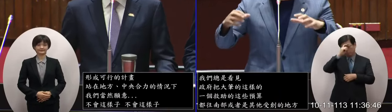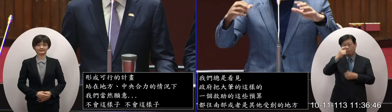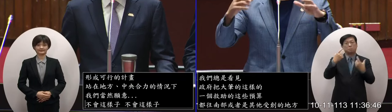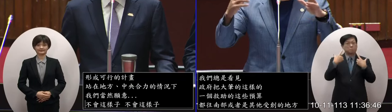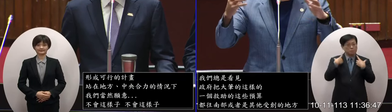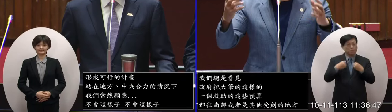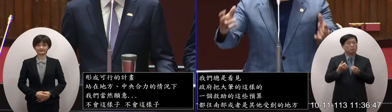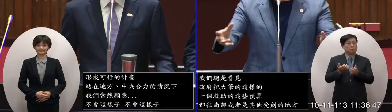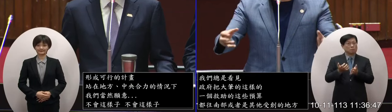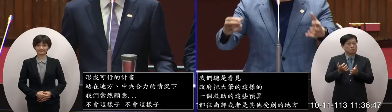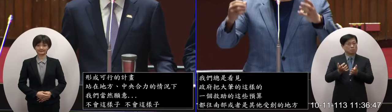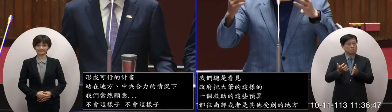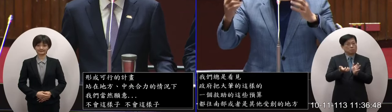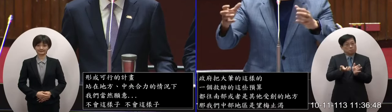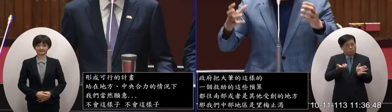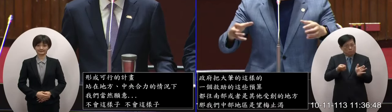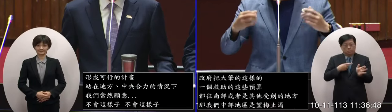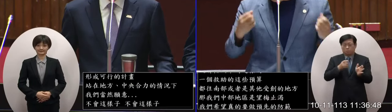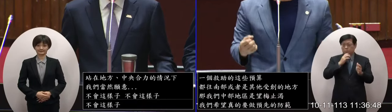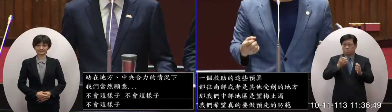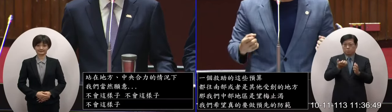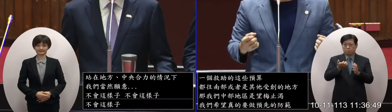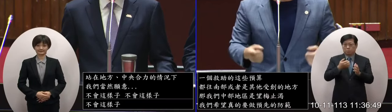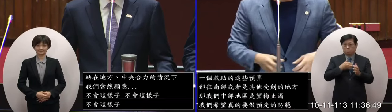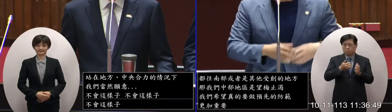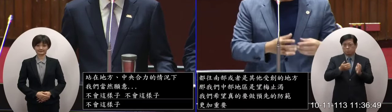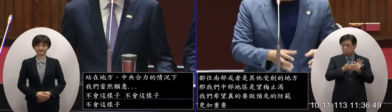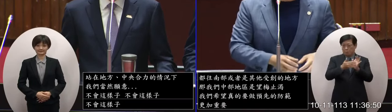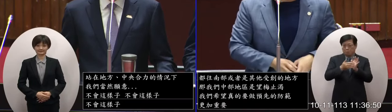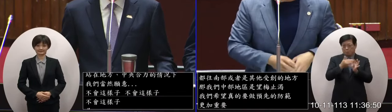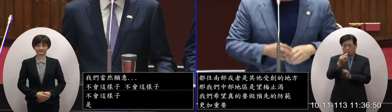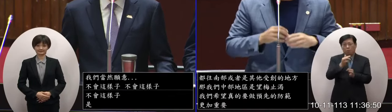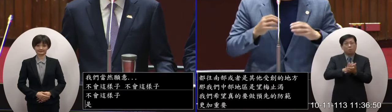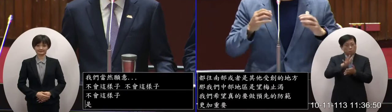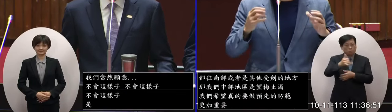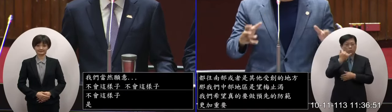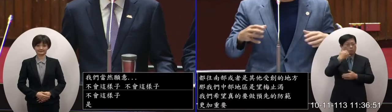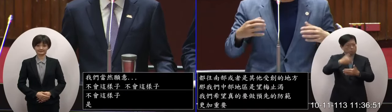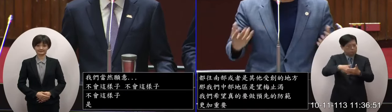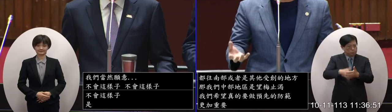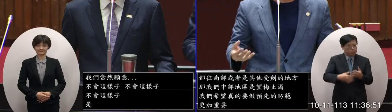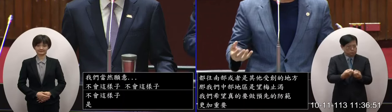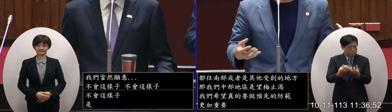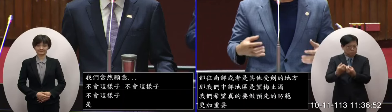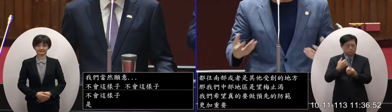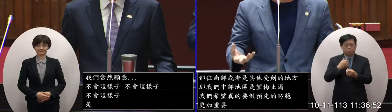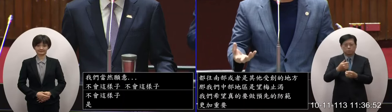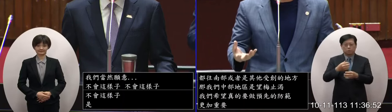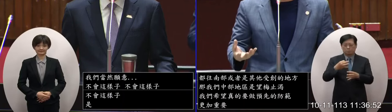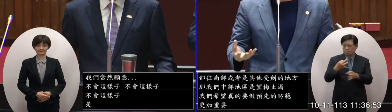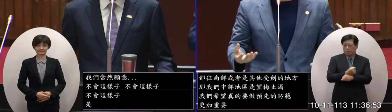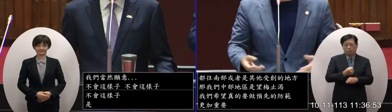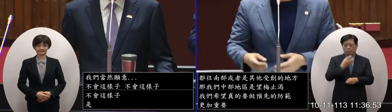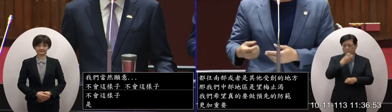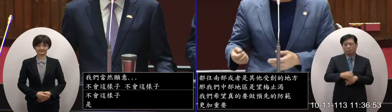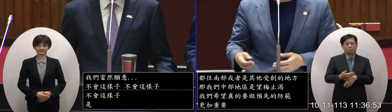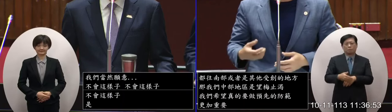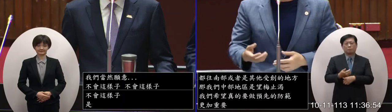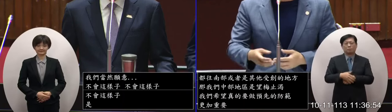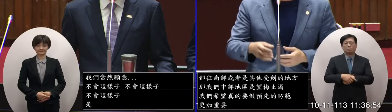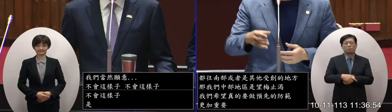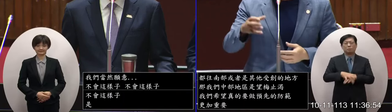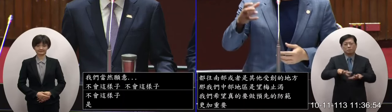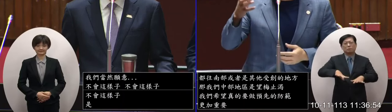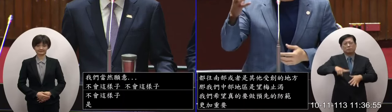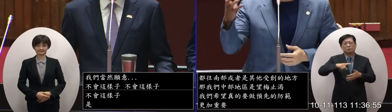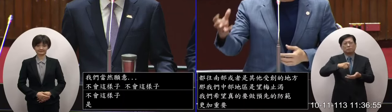原来的预先的这些治水防洪把它做好，那它未来就可能免于遭受到这样的一个危害。所以在这边